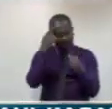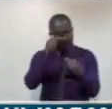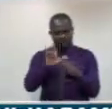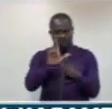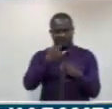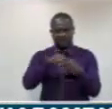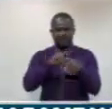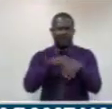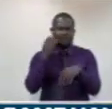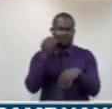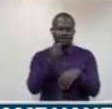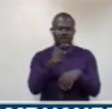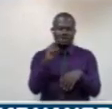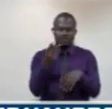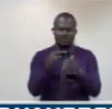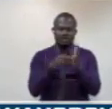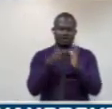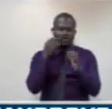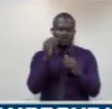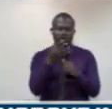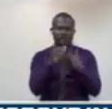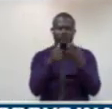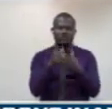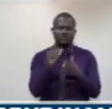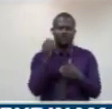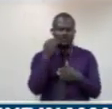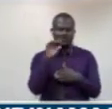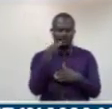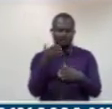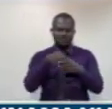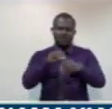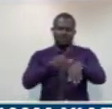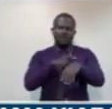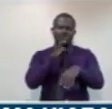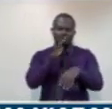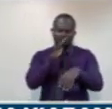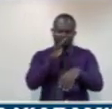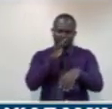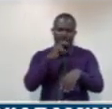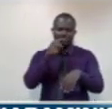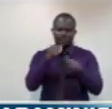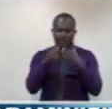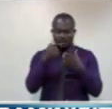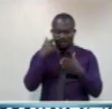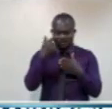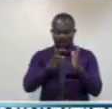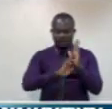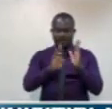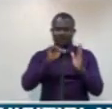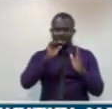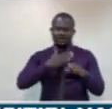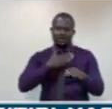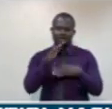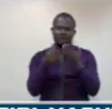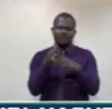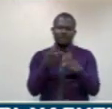imwe y'amata mu gihe cy'amezi abiri, ni ukuvuga ukwa kane n'ukwa gatanu, mu gihe hagitegerejwe igisubizo kirambye. Nubwo iki cyemezo wabonaga ko abahagarariye aborozi